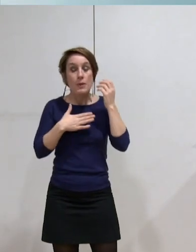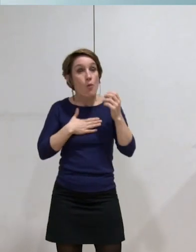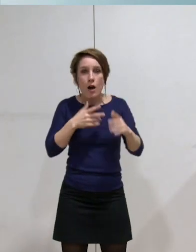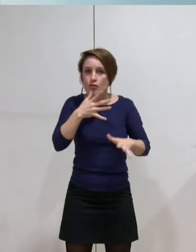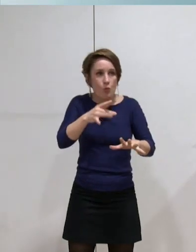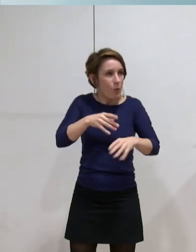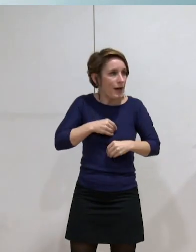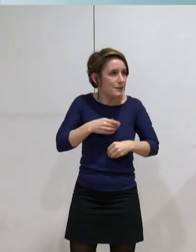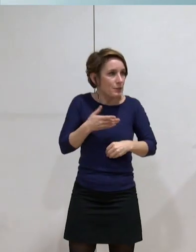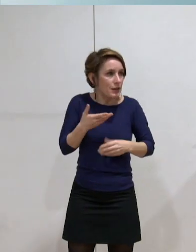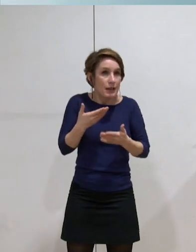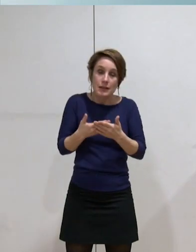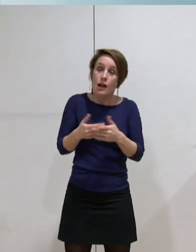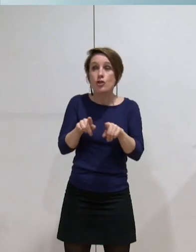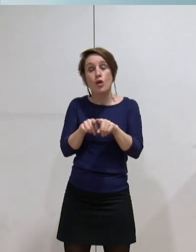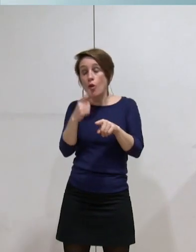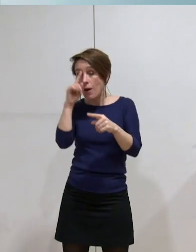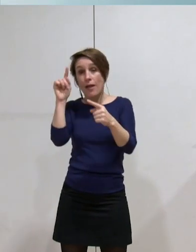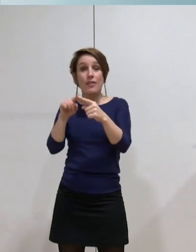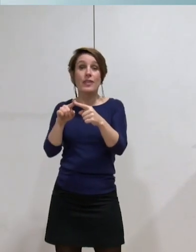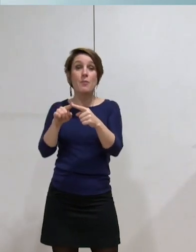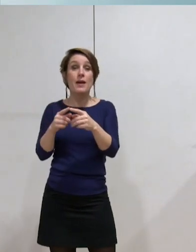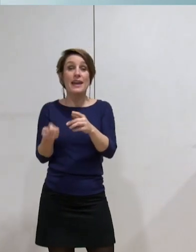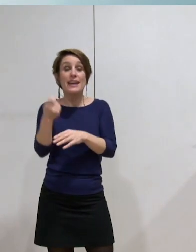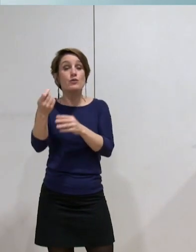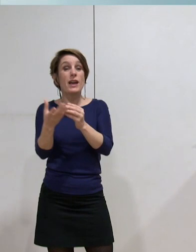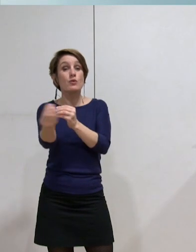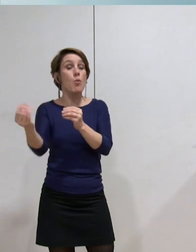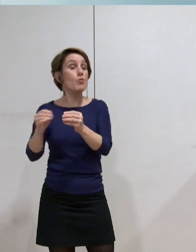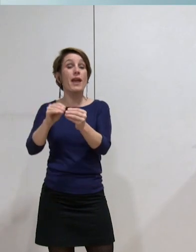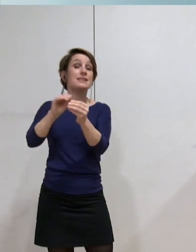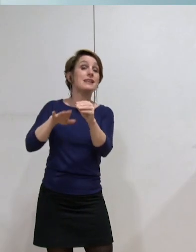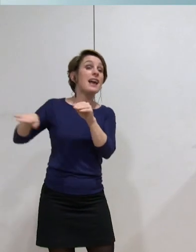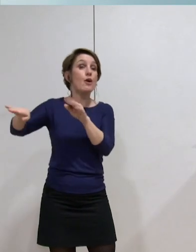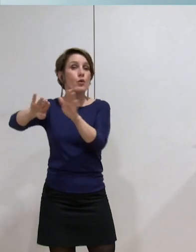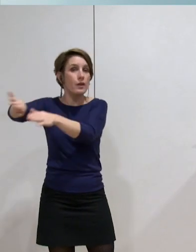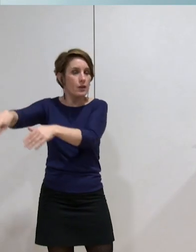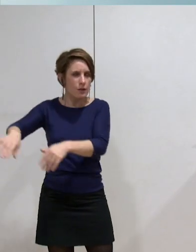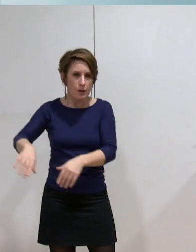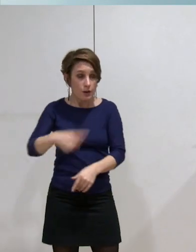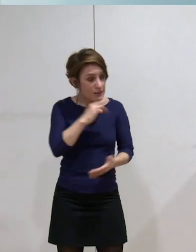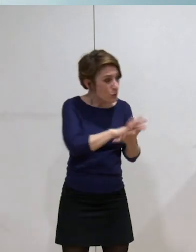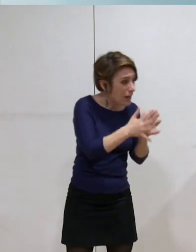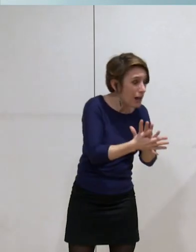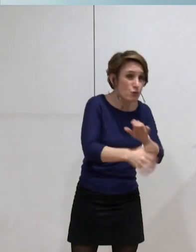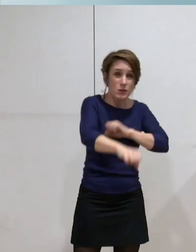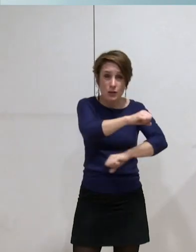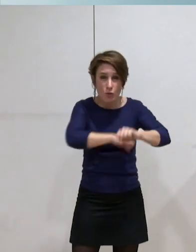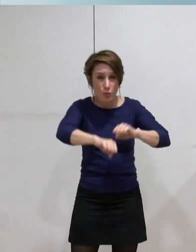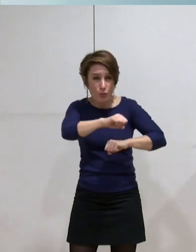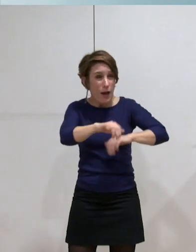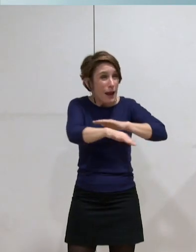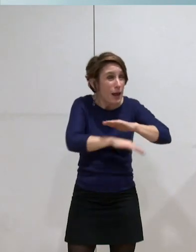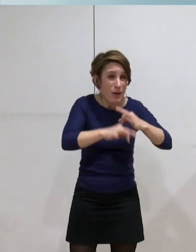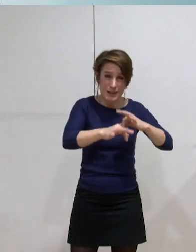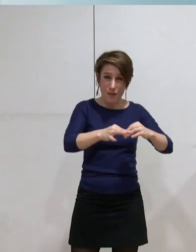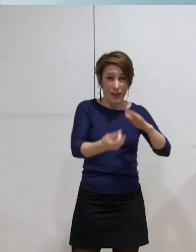qu'on les considère comme un à côté de la question il y aurait tout ce que font les associations leur cœur de métier en matière éducatif et